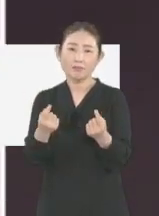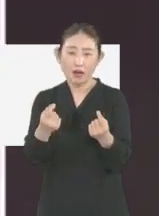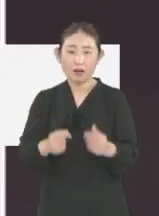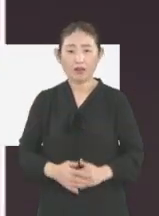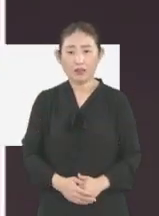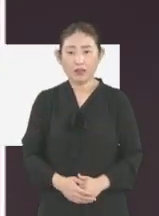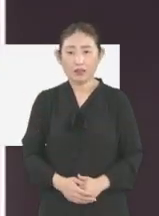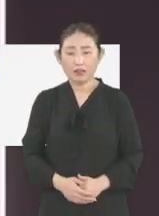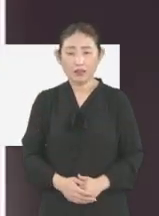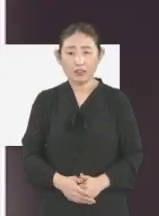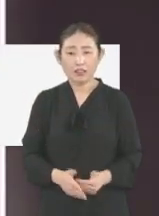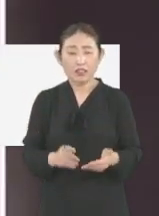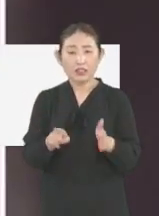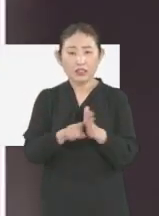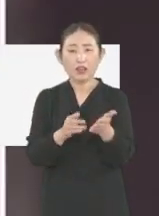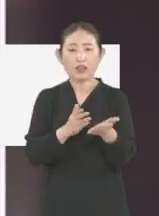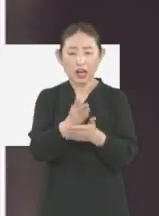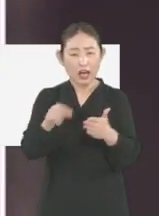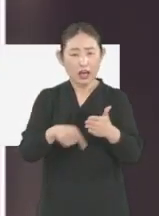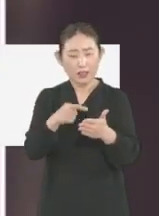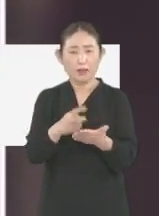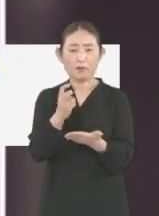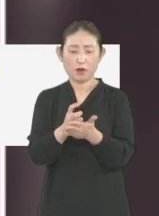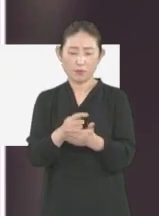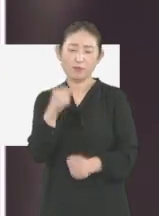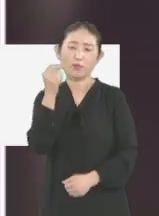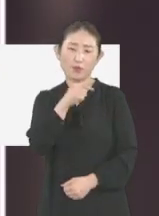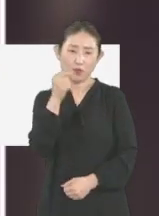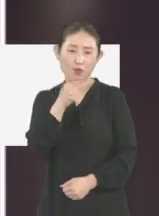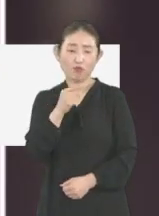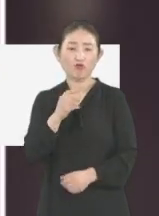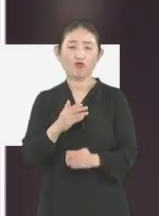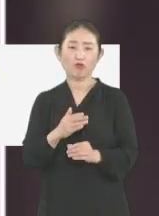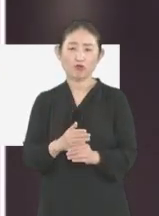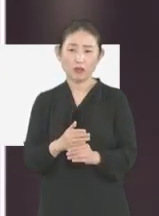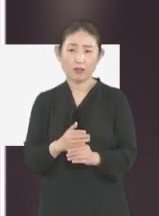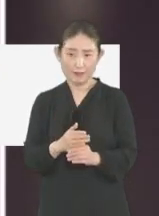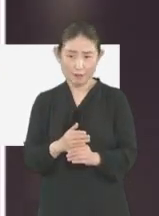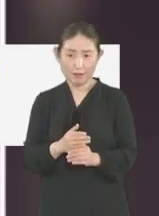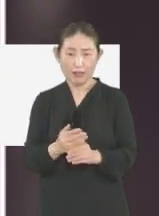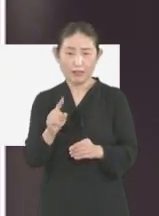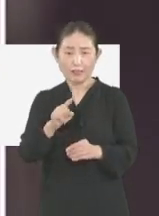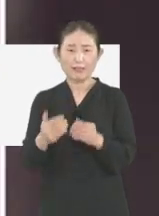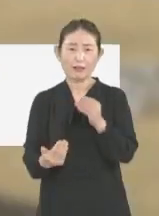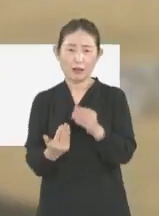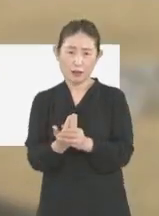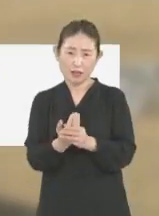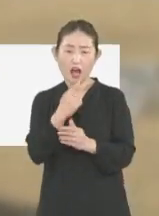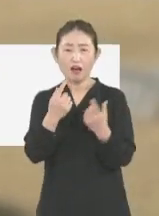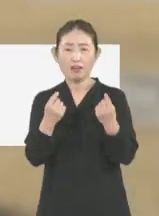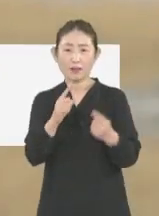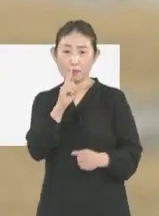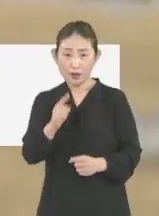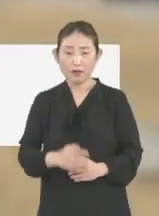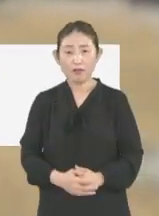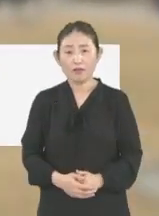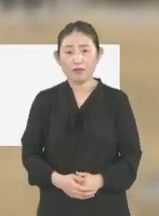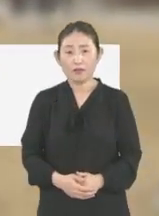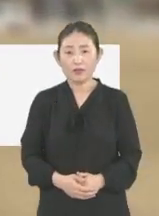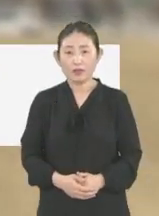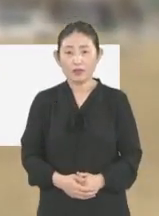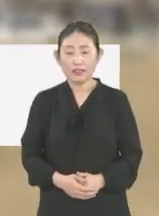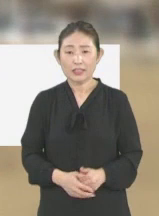파악했다며 학과의 특성상 내부 규율을 강하게 적용하다 보니이 같은 사건이 발생한 것 같다고 말했습니다